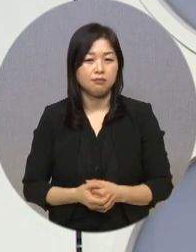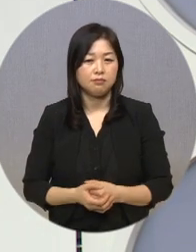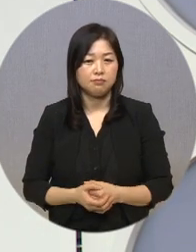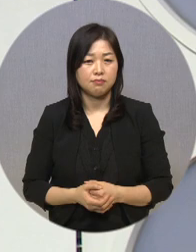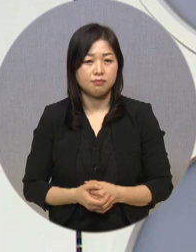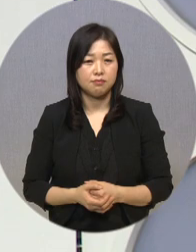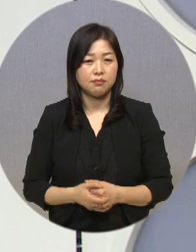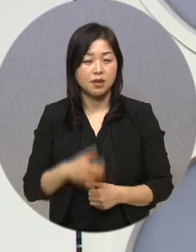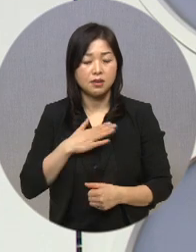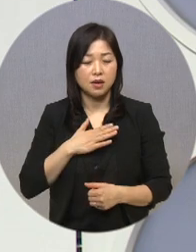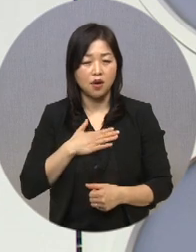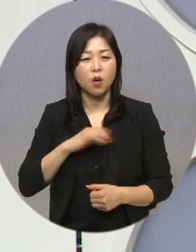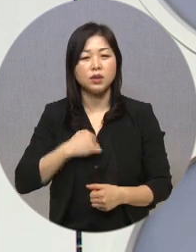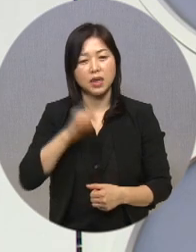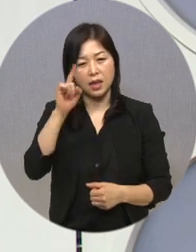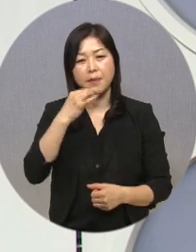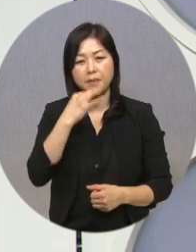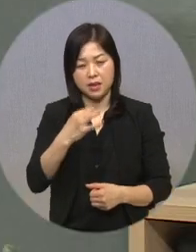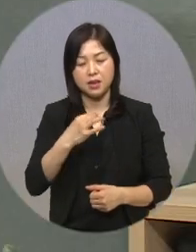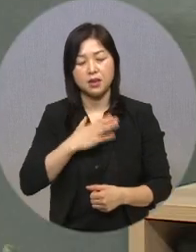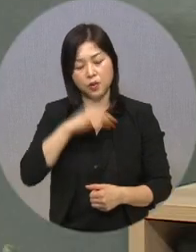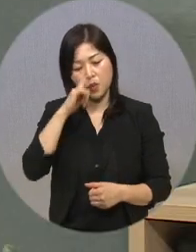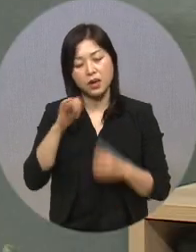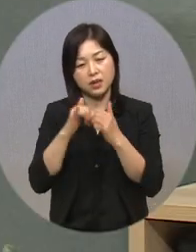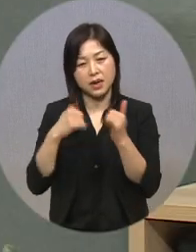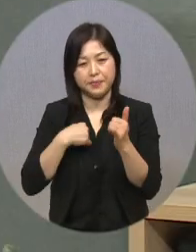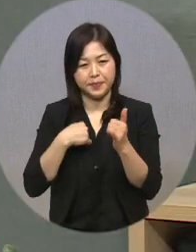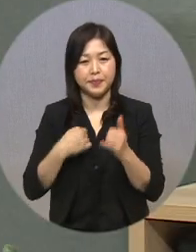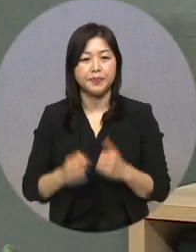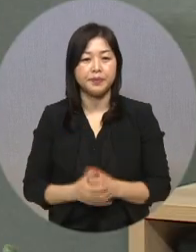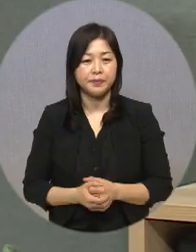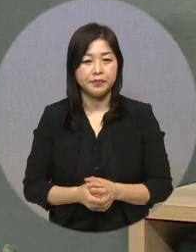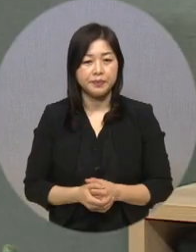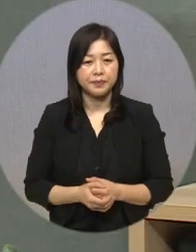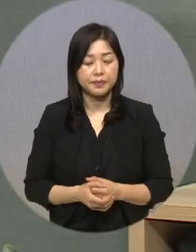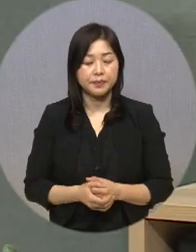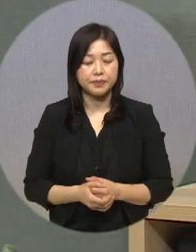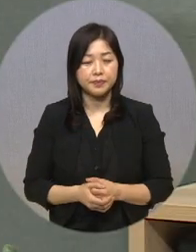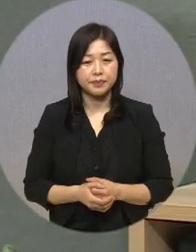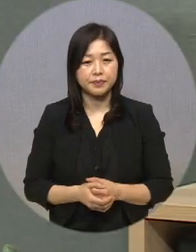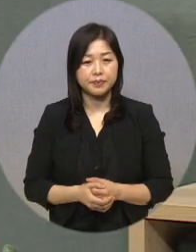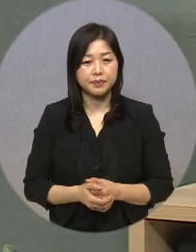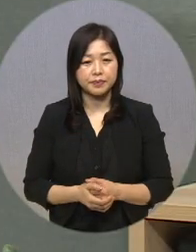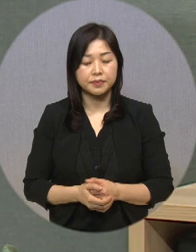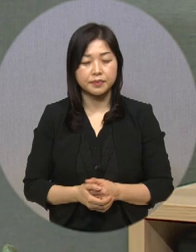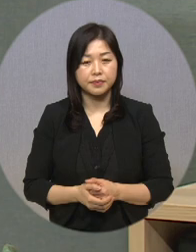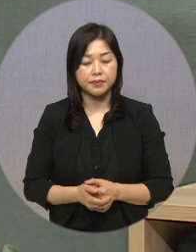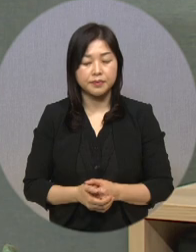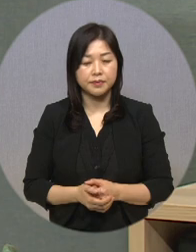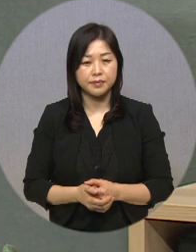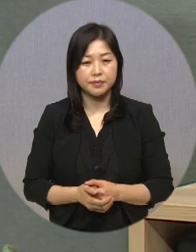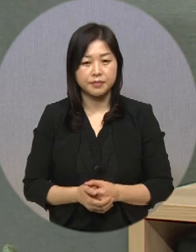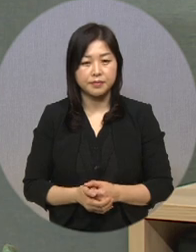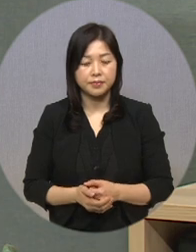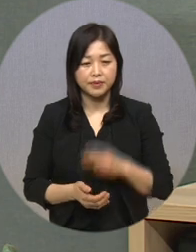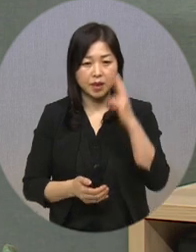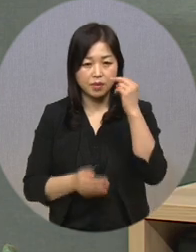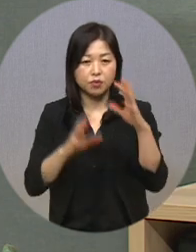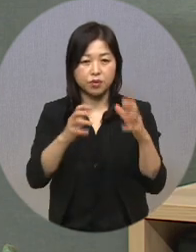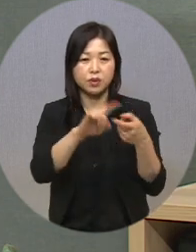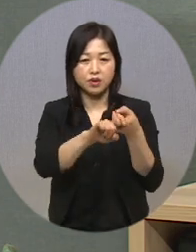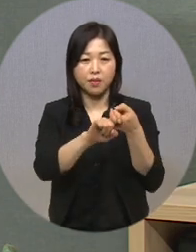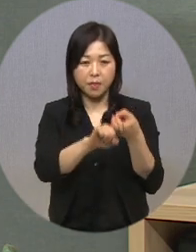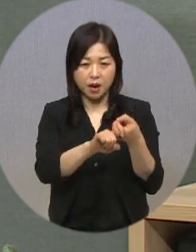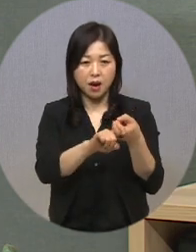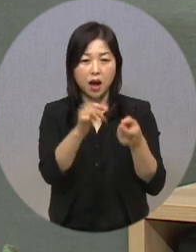없는 공화당이 동양 사람으로 예. 딱 하나. 그 당시에 이제 미국 연방 하원 의원에 예,